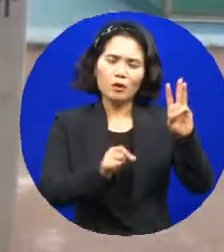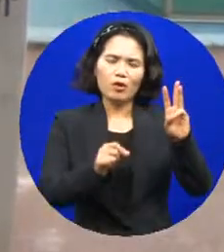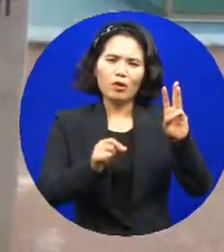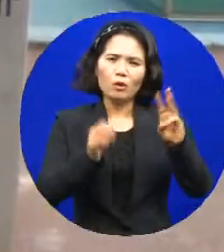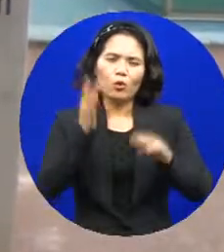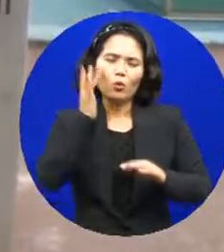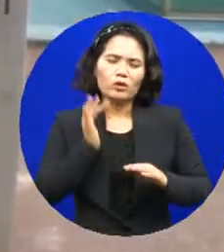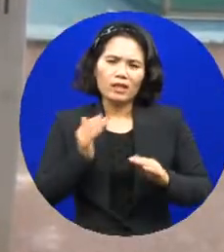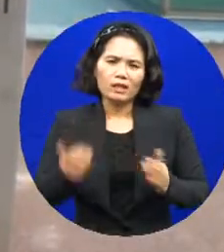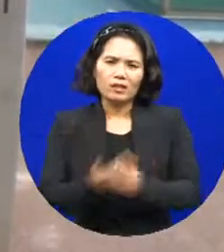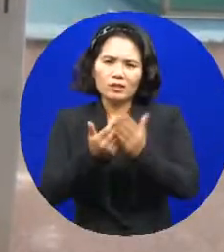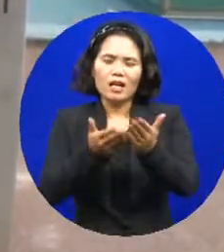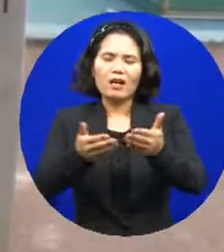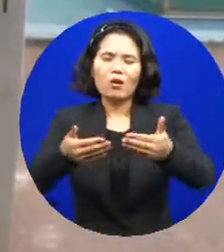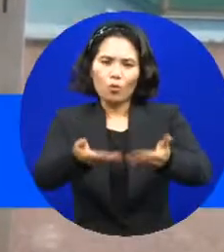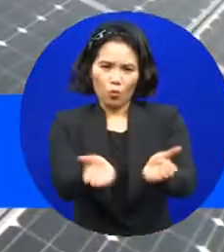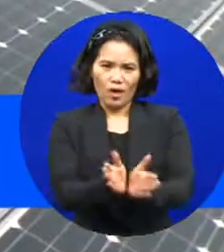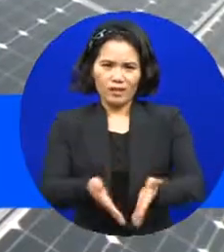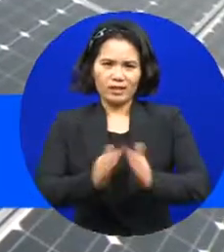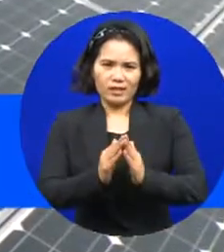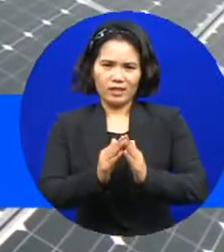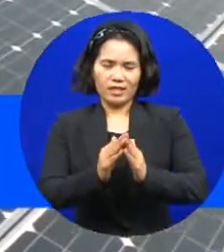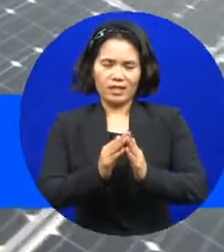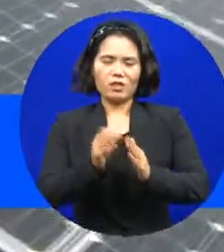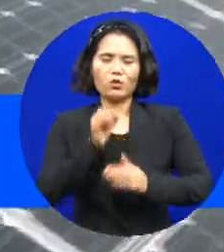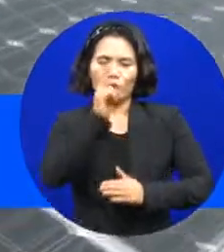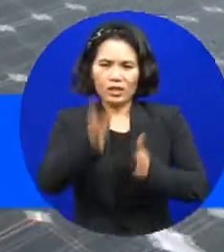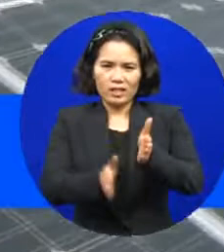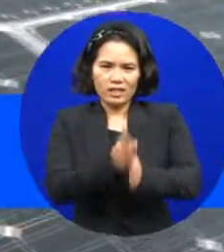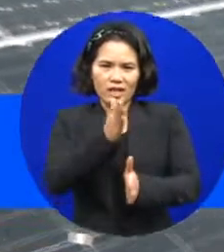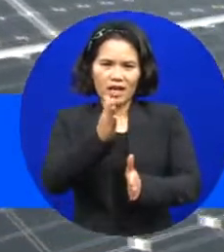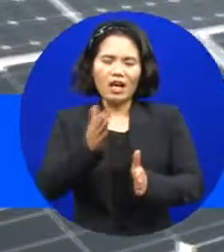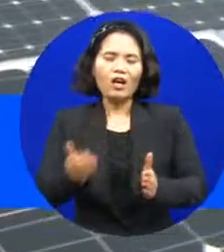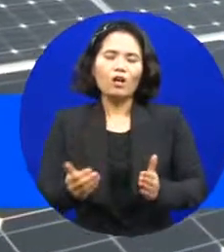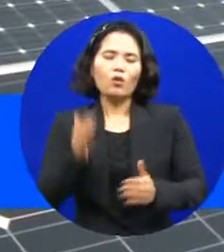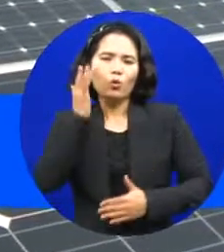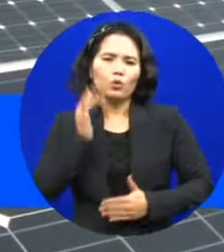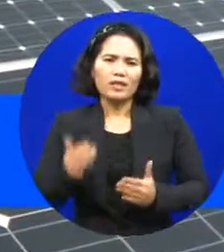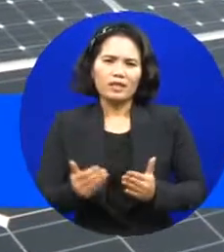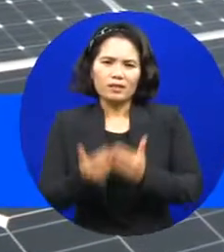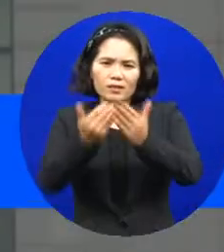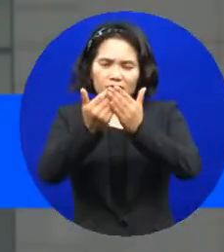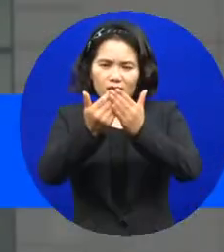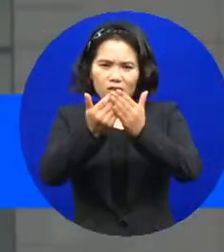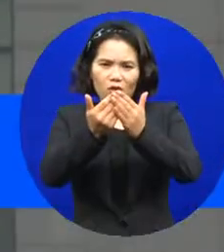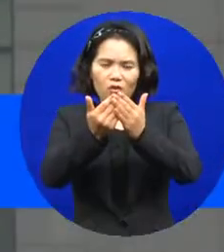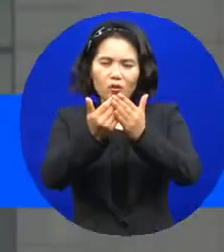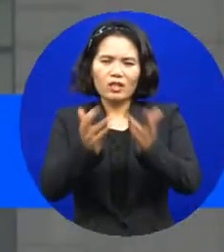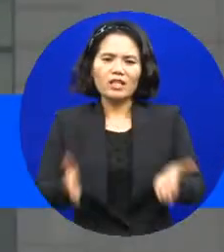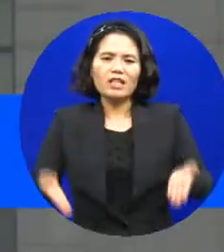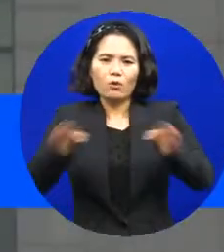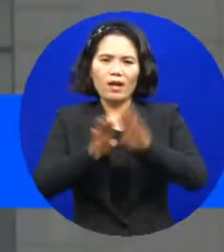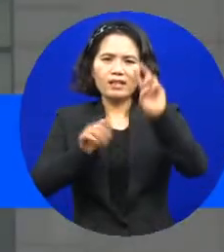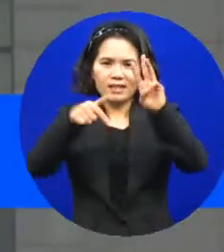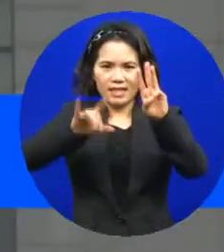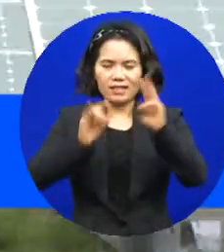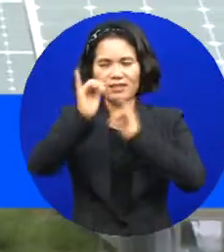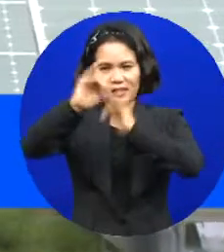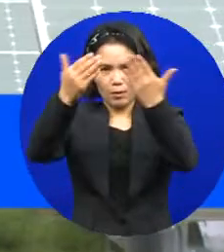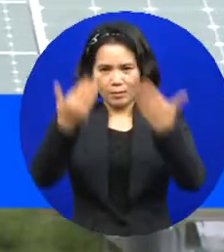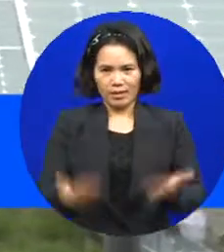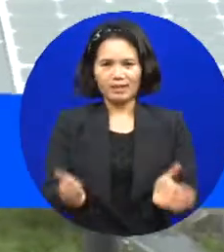지난 3월 녹색성장과를 신설한 지 10여 개월 만에 용인시가 녹색성장 부문 3개의 기관 표창을 수상하고